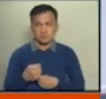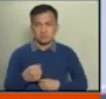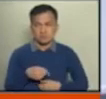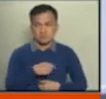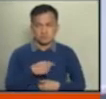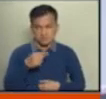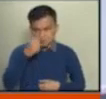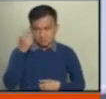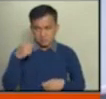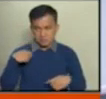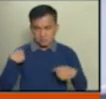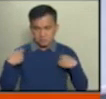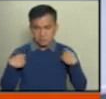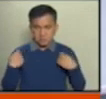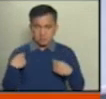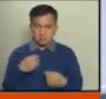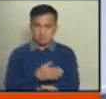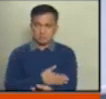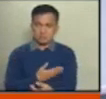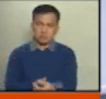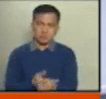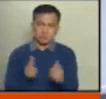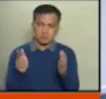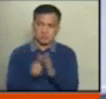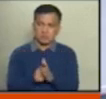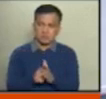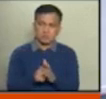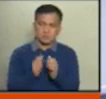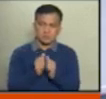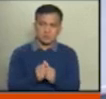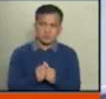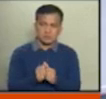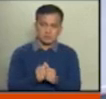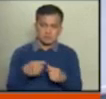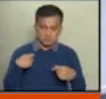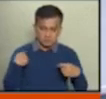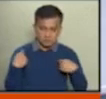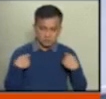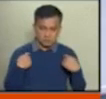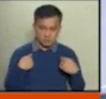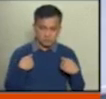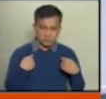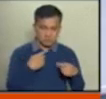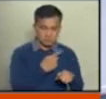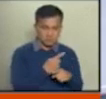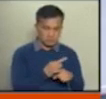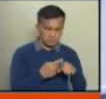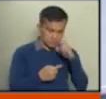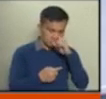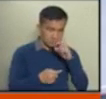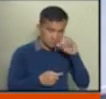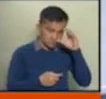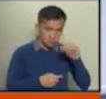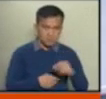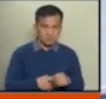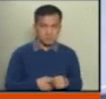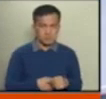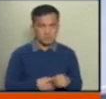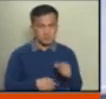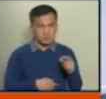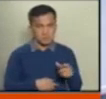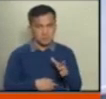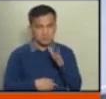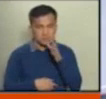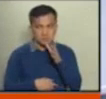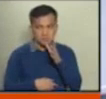minor de edad tong anak ninyo. Opo. At bawal yun, magsama yung isang minor de edad at nasa tamang gulang itong si lalaki. At pati itong